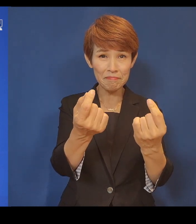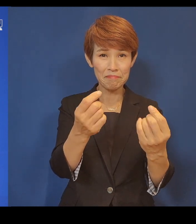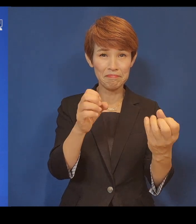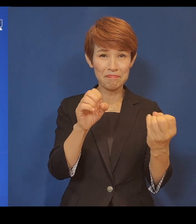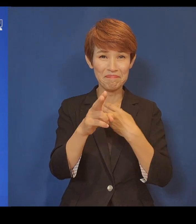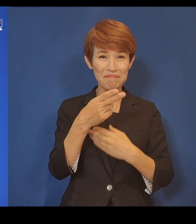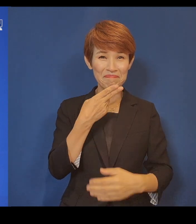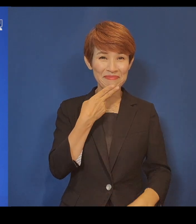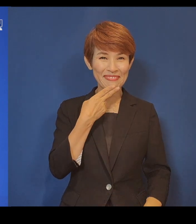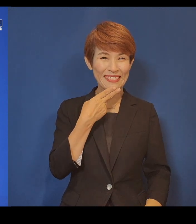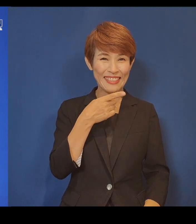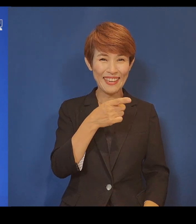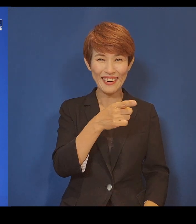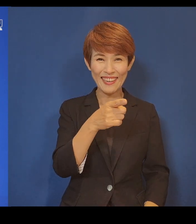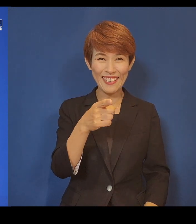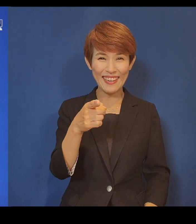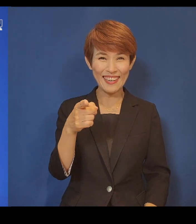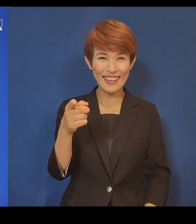다 그러셨죠?